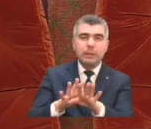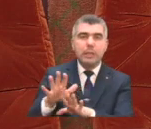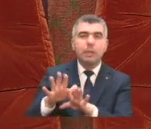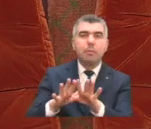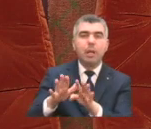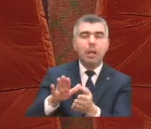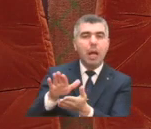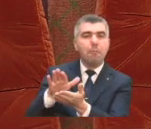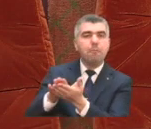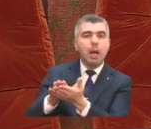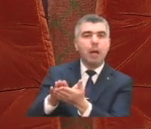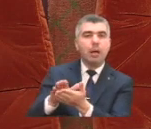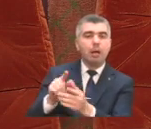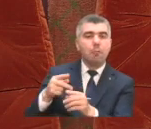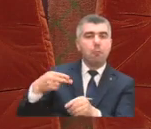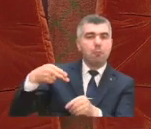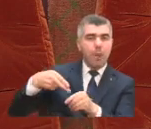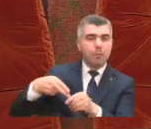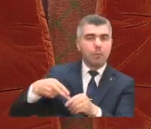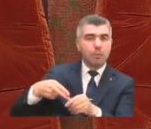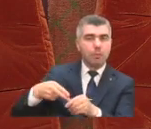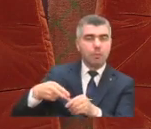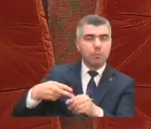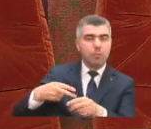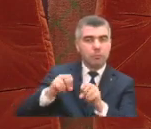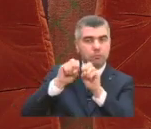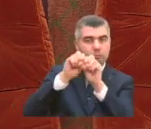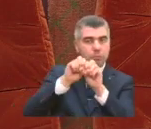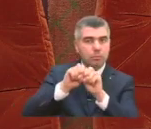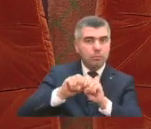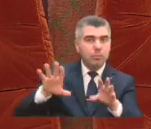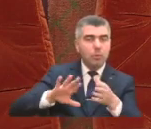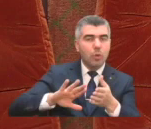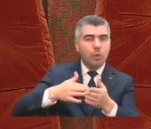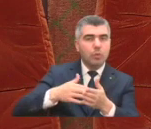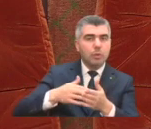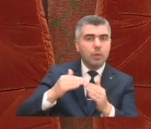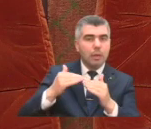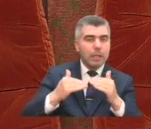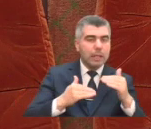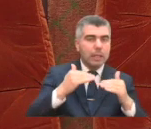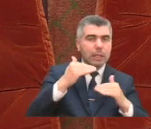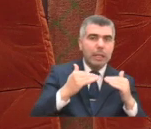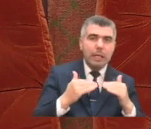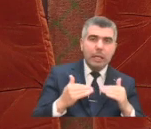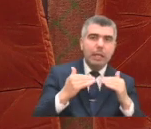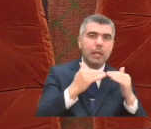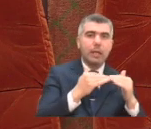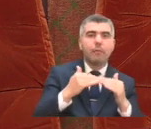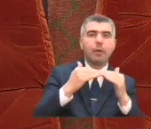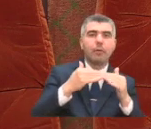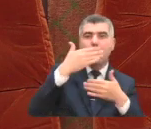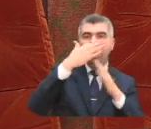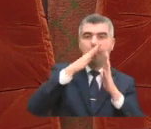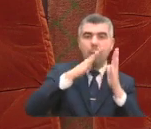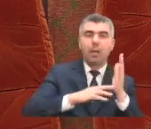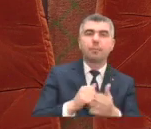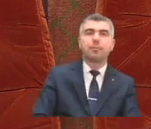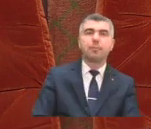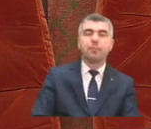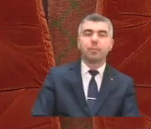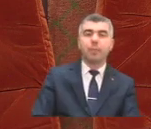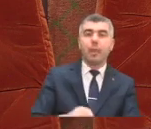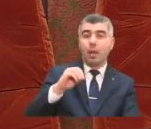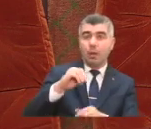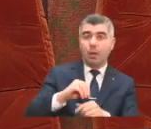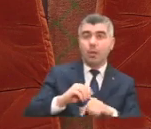المخزون الاحتياطي وتوزيع القدرات التخزينية بشكل متوازن عبر ربوع المملكة. وبغيت نشير أيضا أن